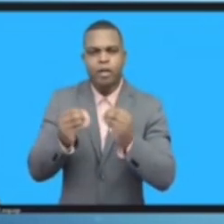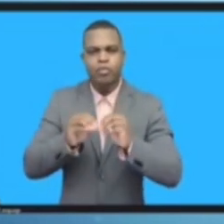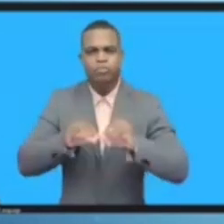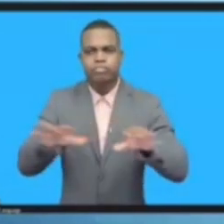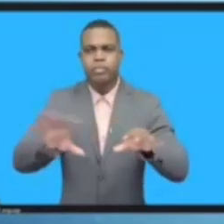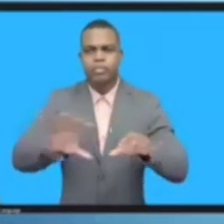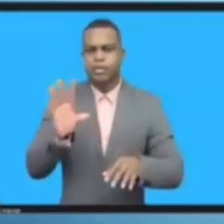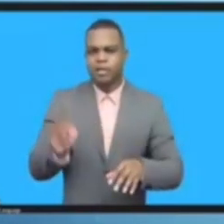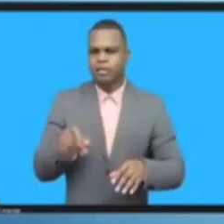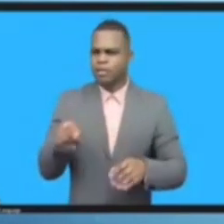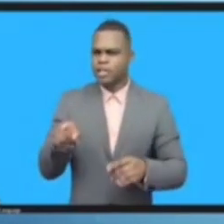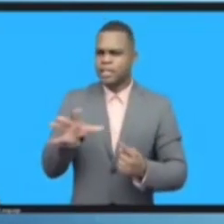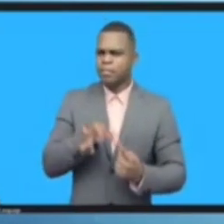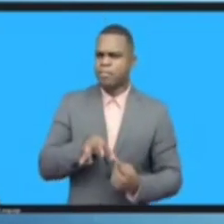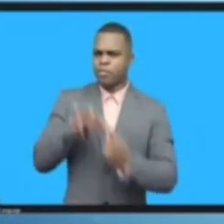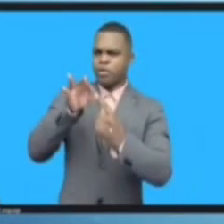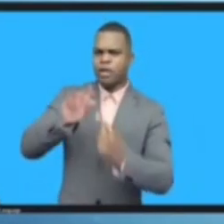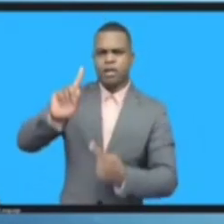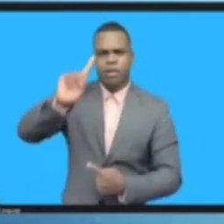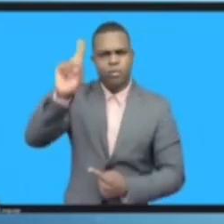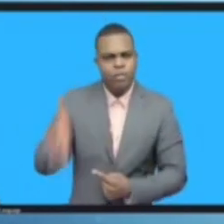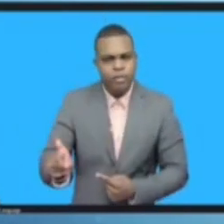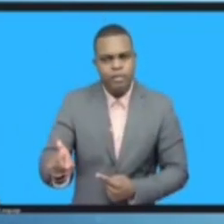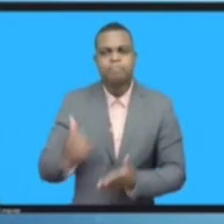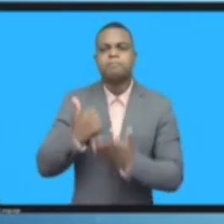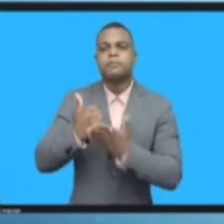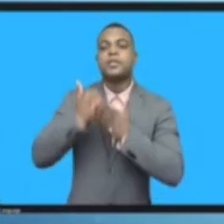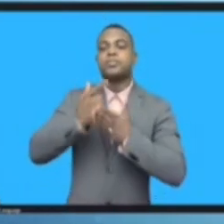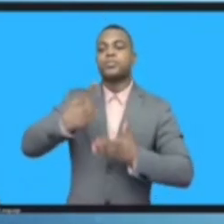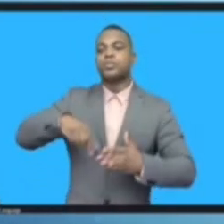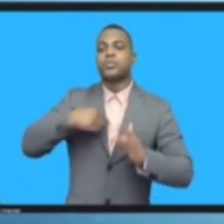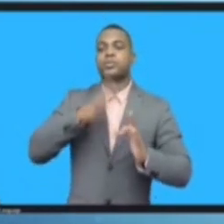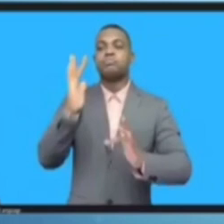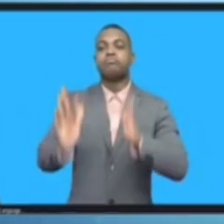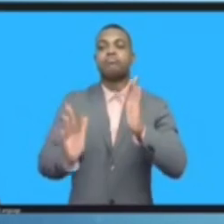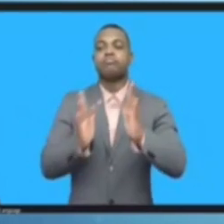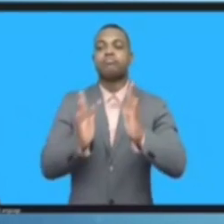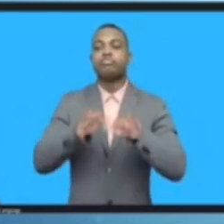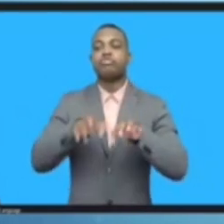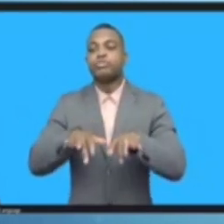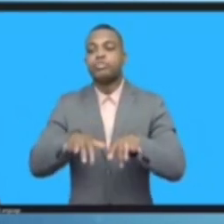sûrs et plus localisés sur le continent africain.